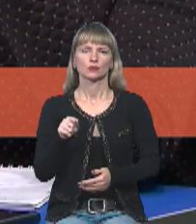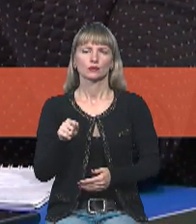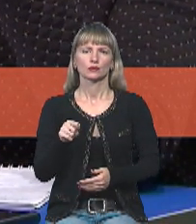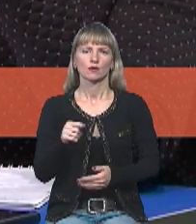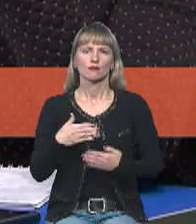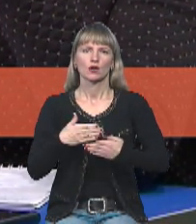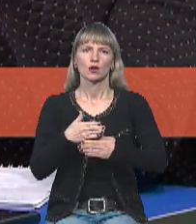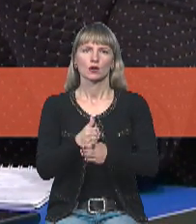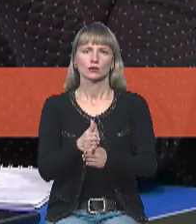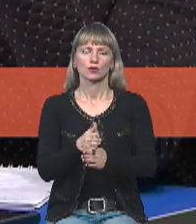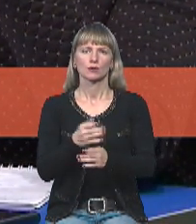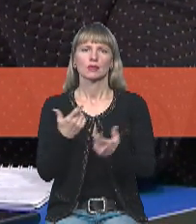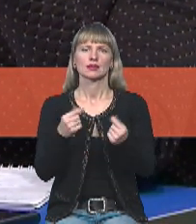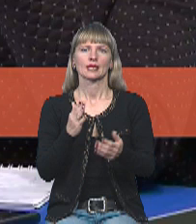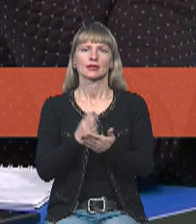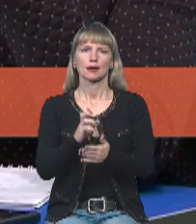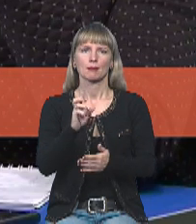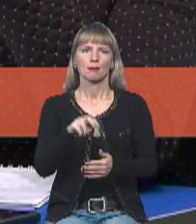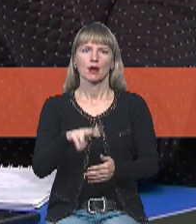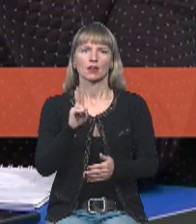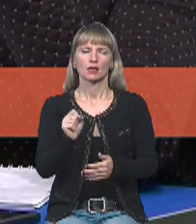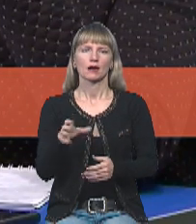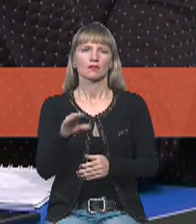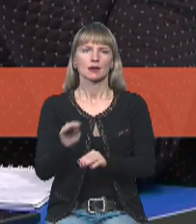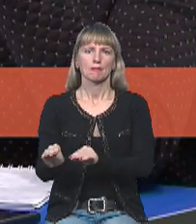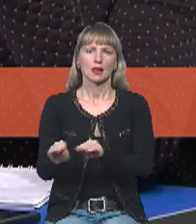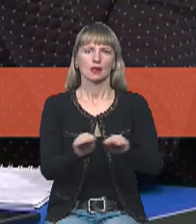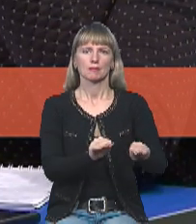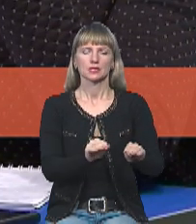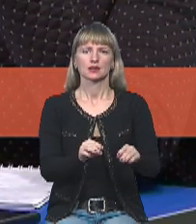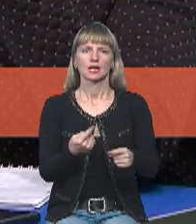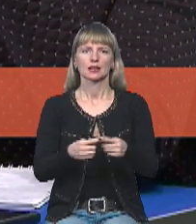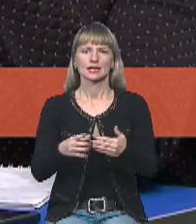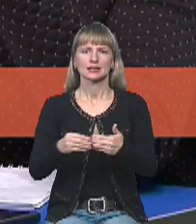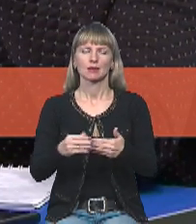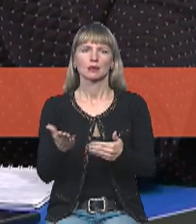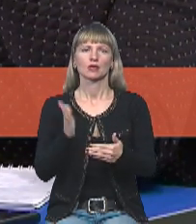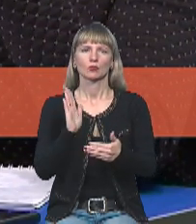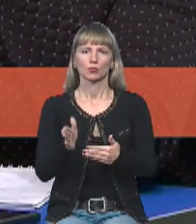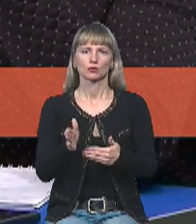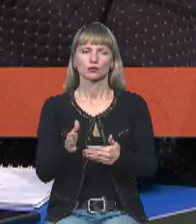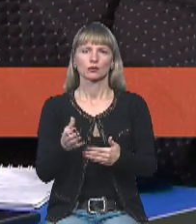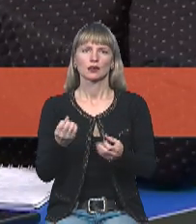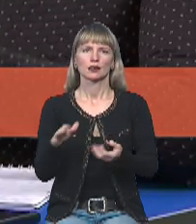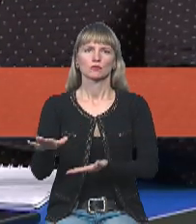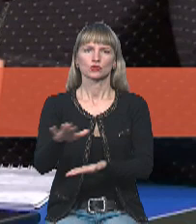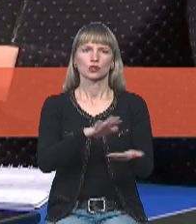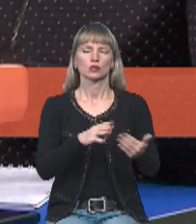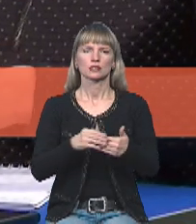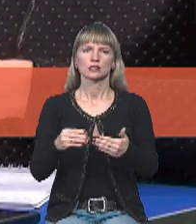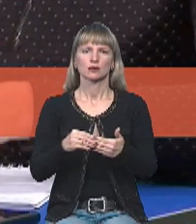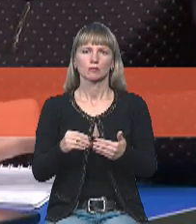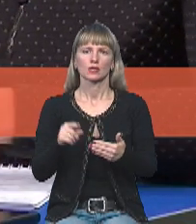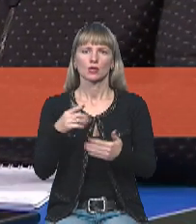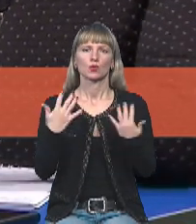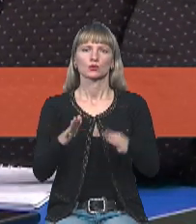в розлом цей, де йде балка. Вони це все перемістили. Вони перемістили ці землі, які будуть, крім шару ґрунту родючого.